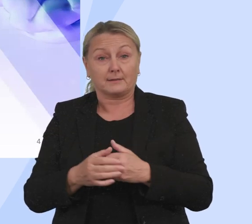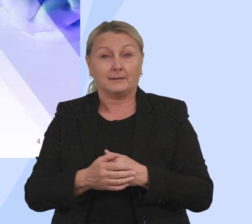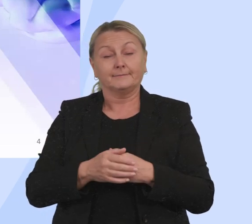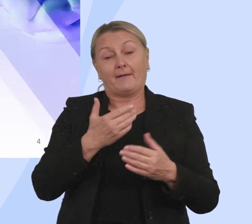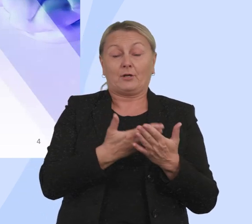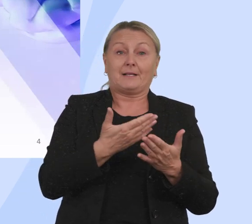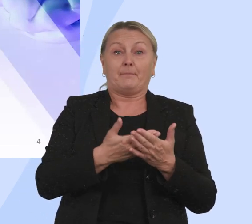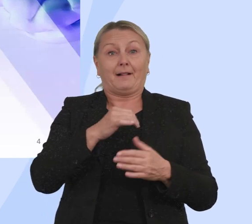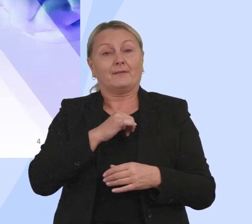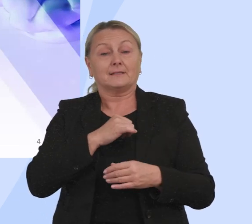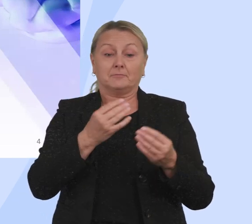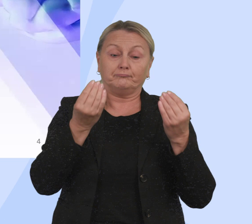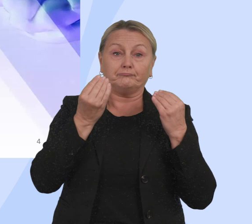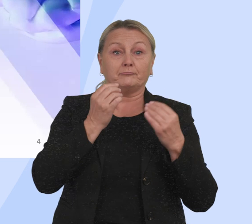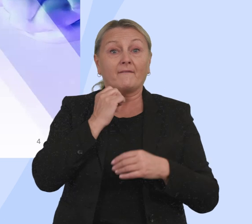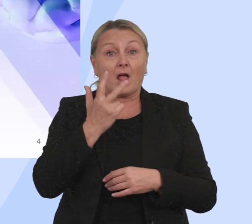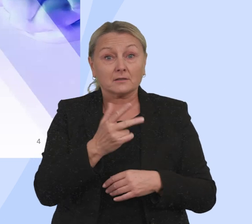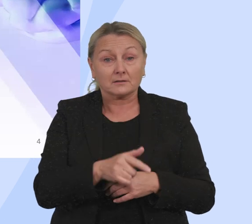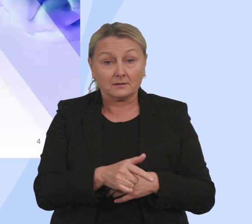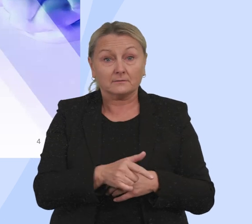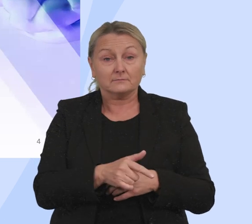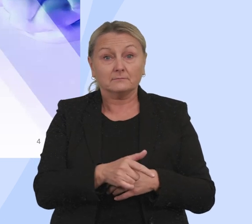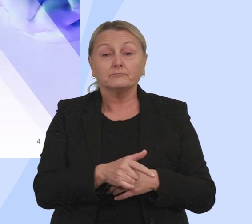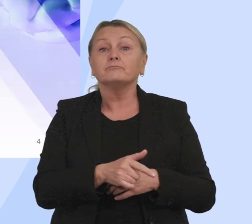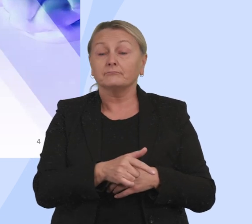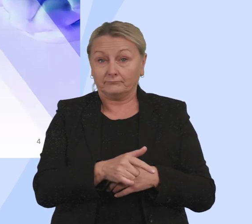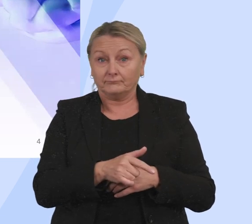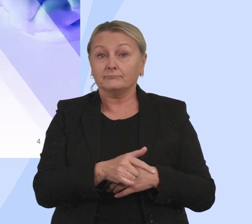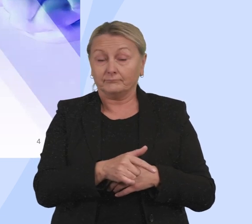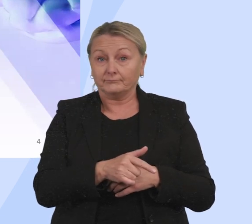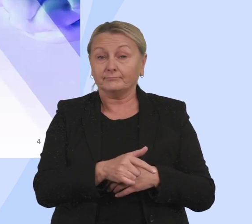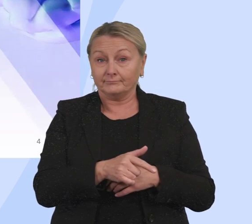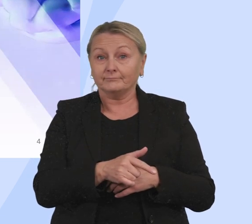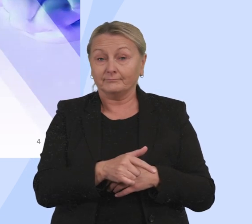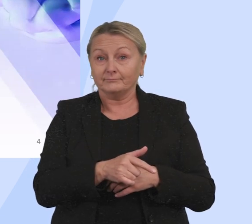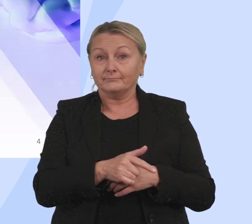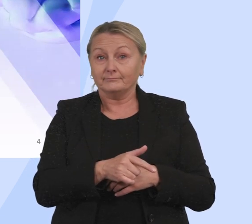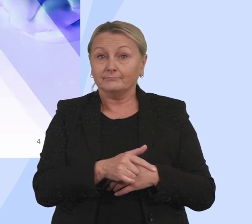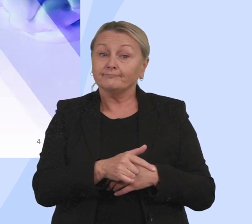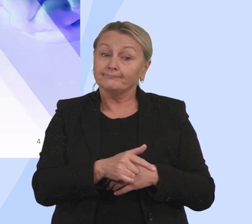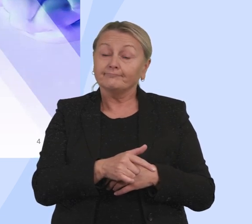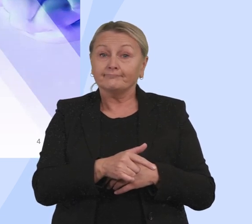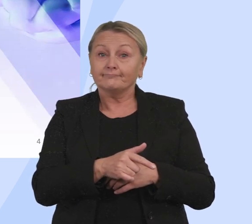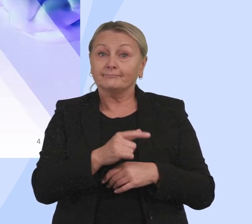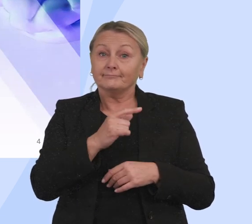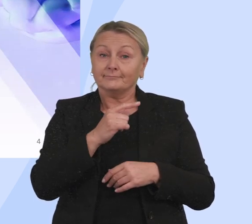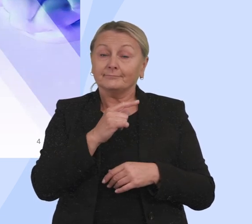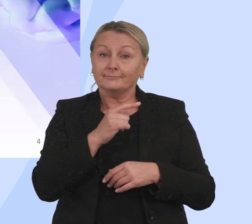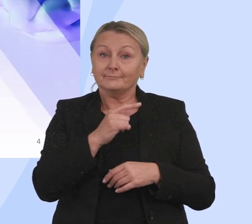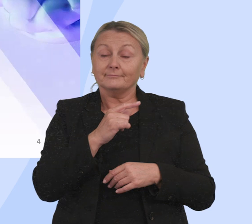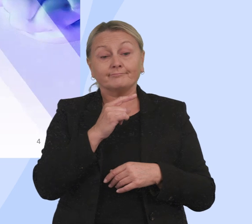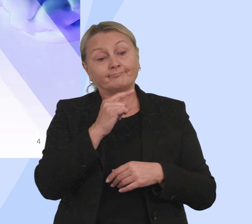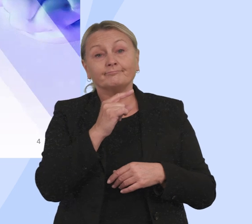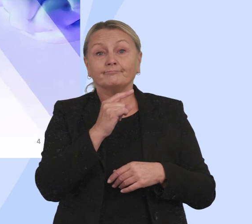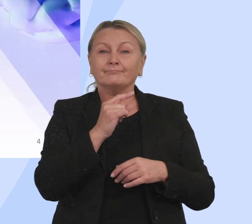skal lære, som også skal lære fransk, så vil det give vældig godt mening, at man for